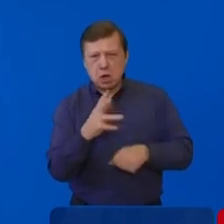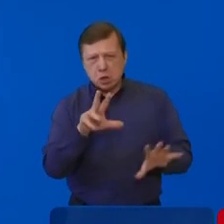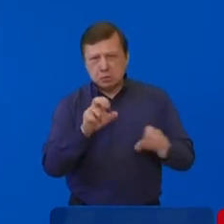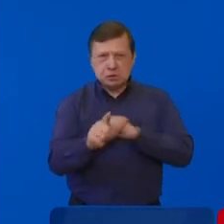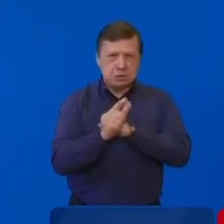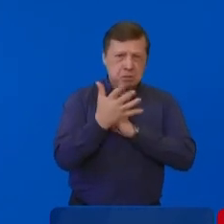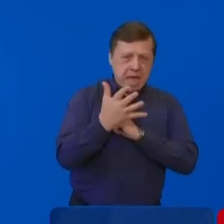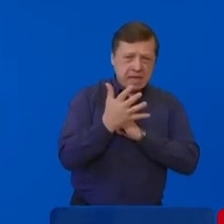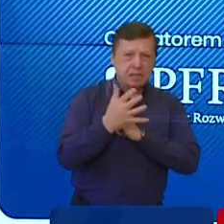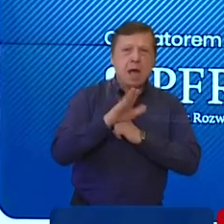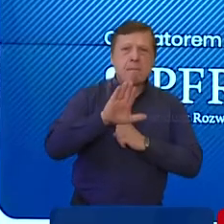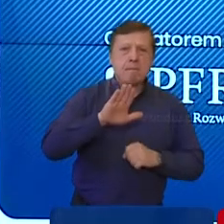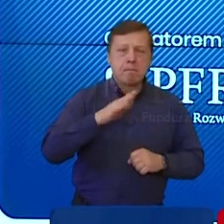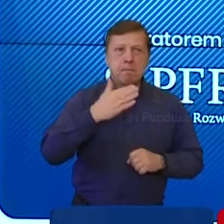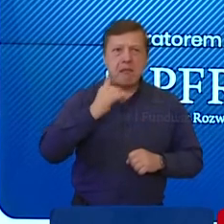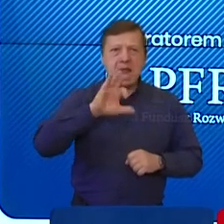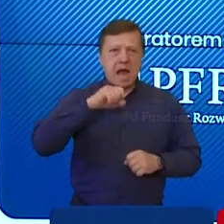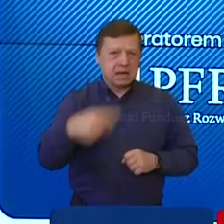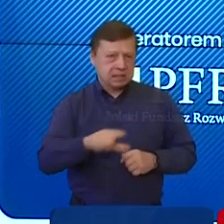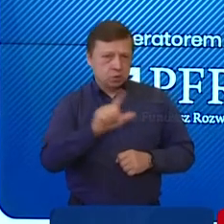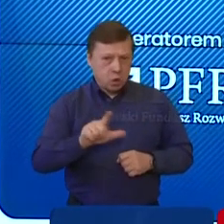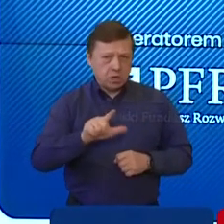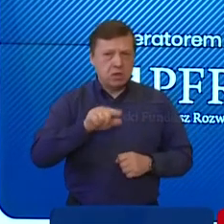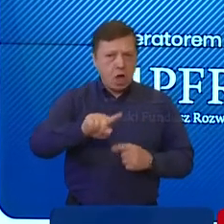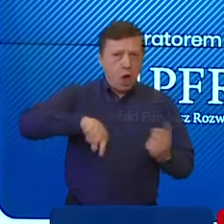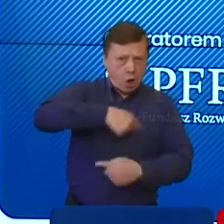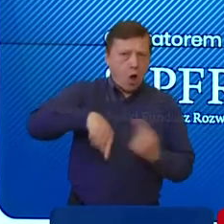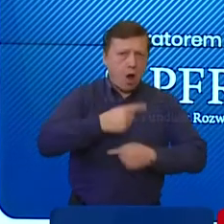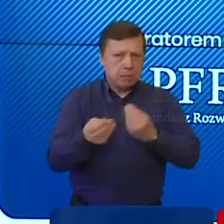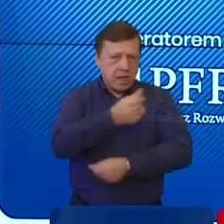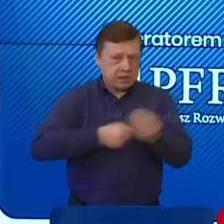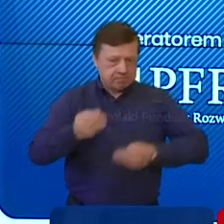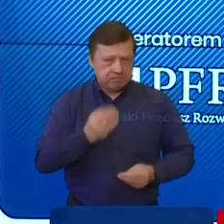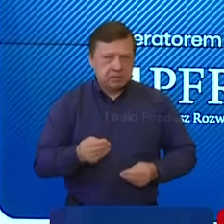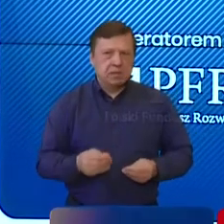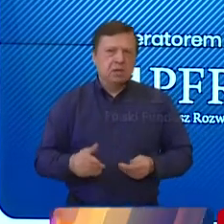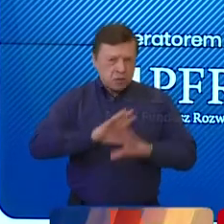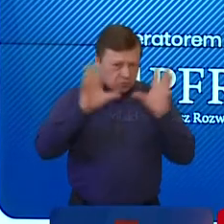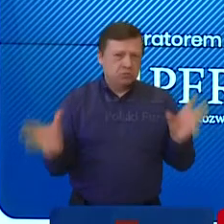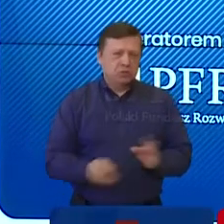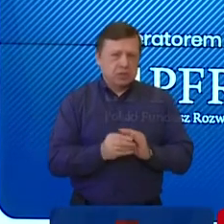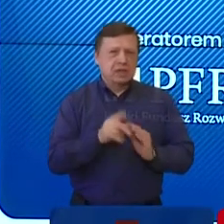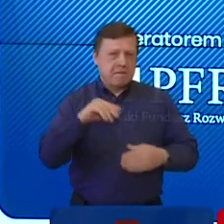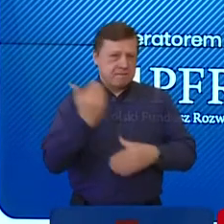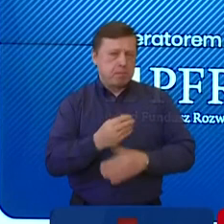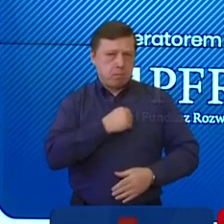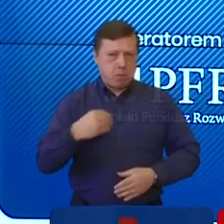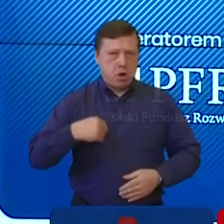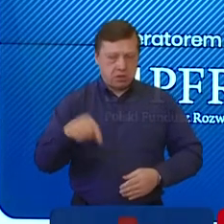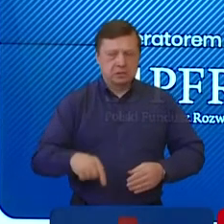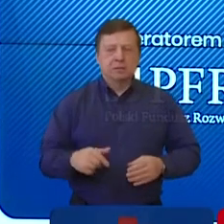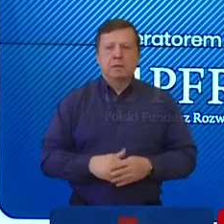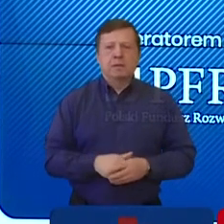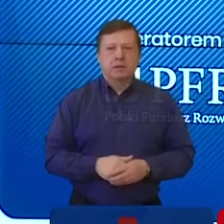875 miliardów złotych obroty, przychody firm, wszystkich firm w Polsce